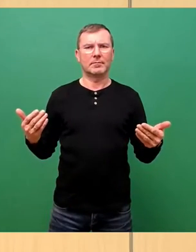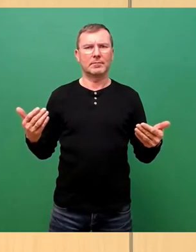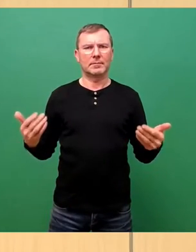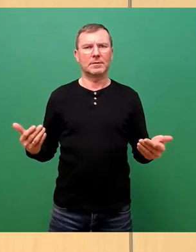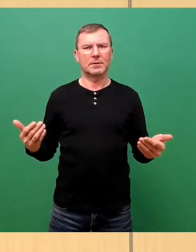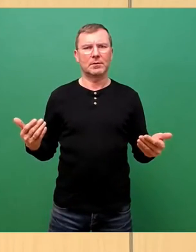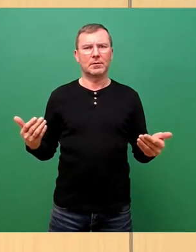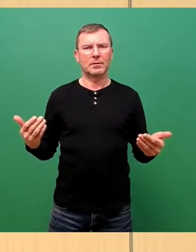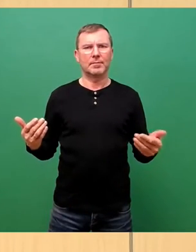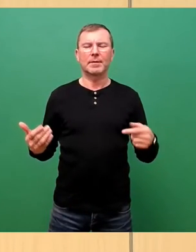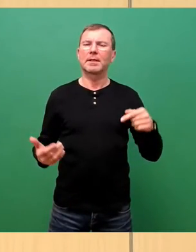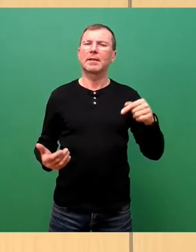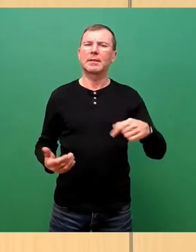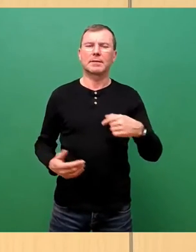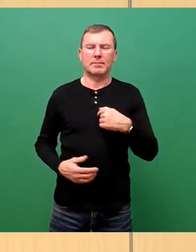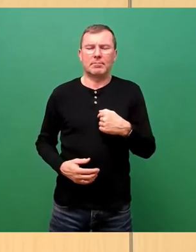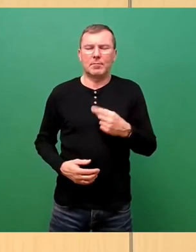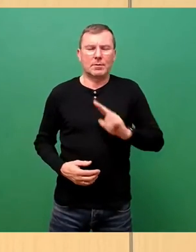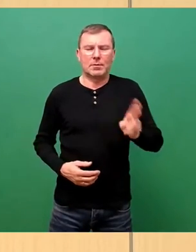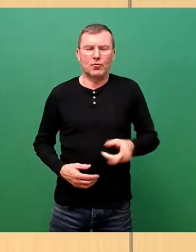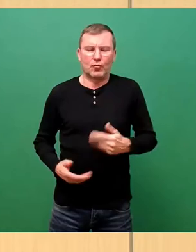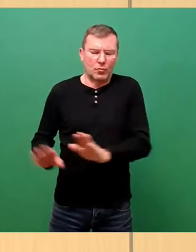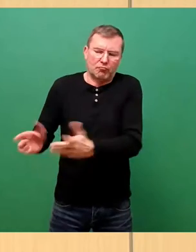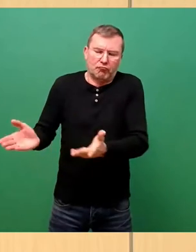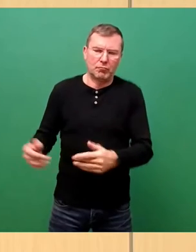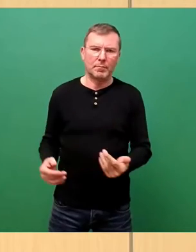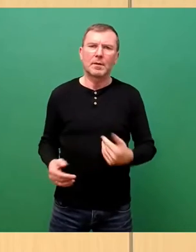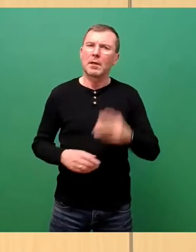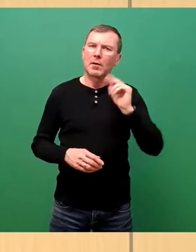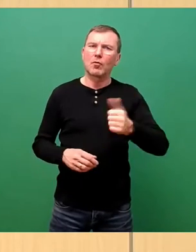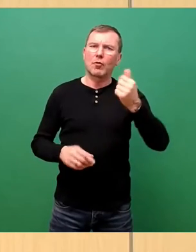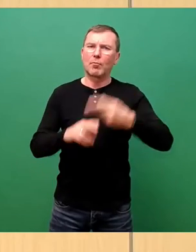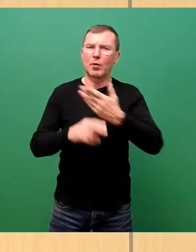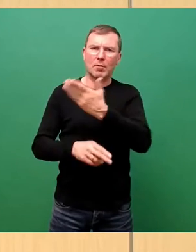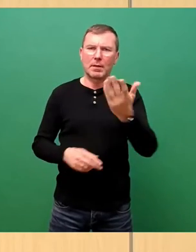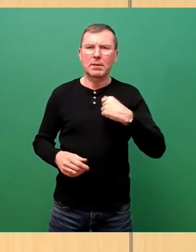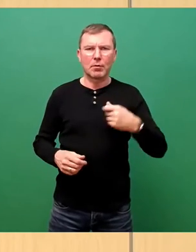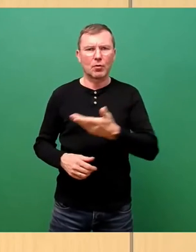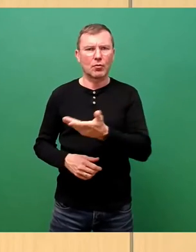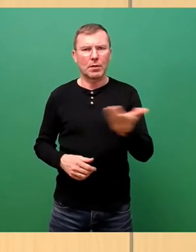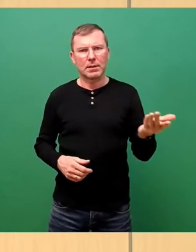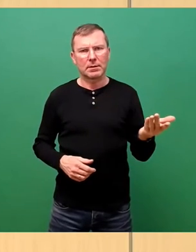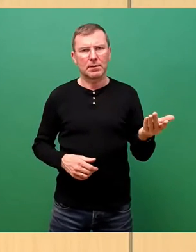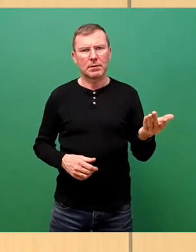Das liegt ja jetzt nicht an mir. So, meine Damen und Herren, sehr geehrte Oberbürgermeister, liebe Kollegin,